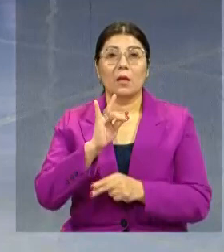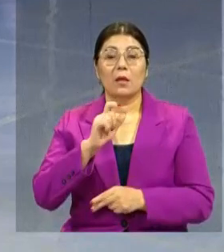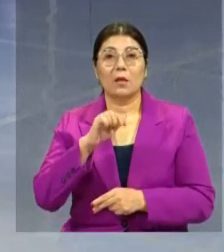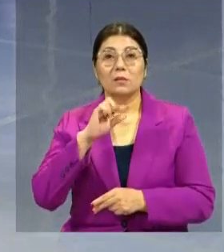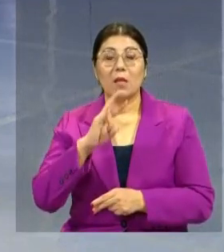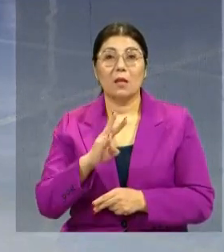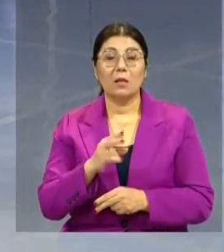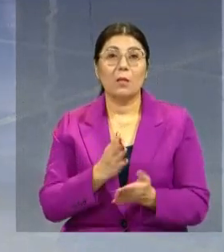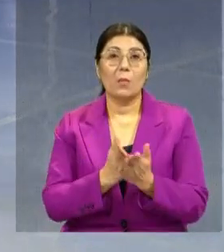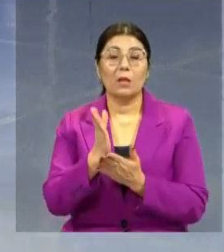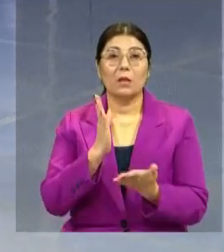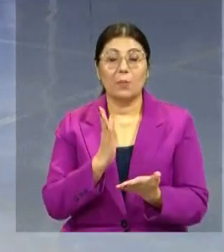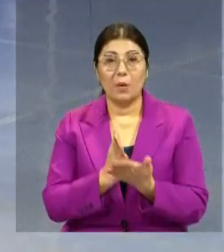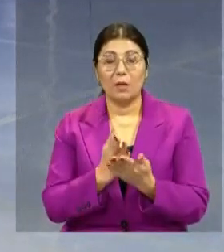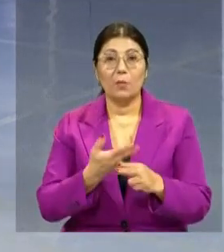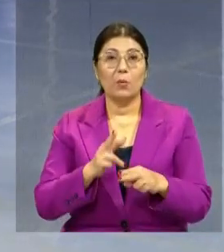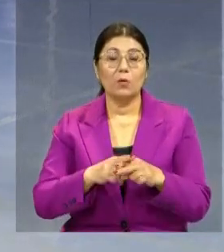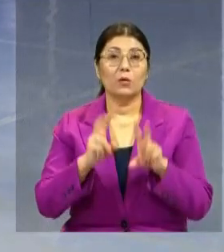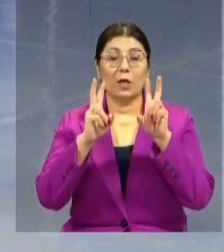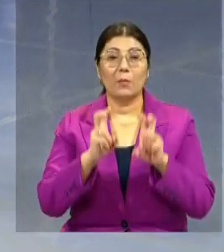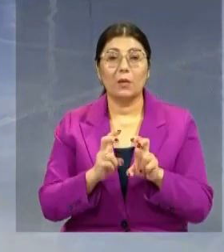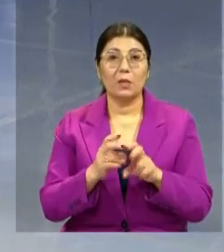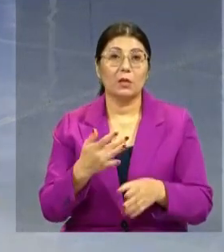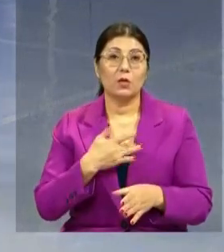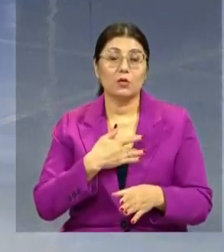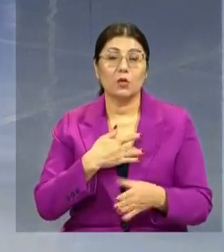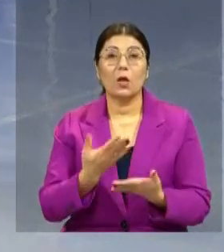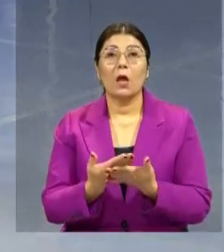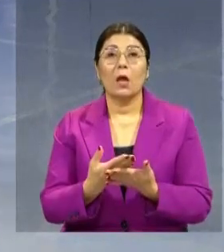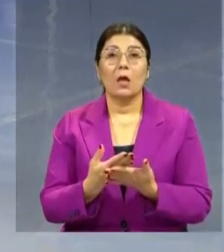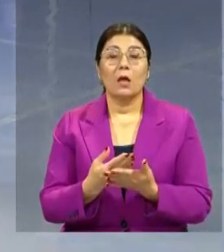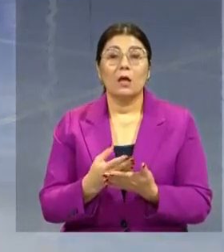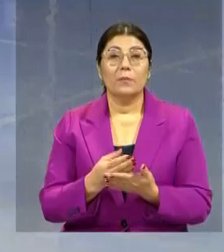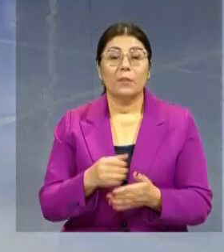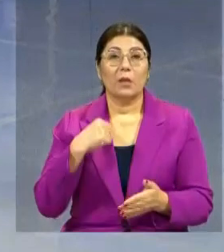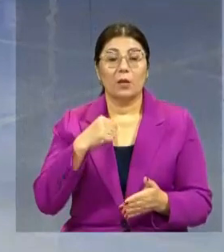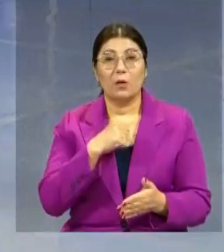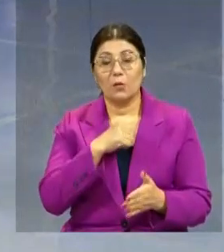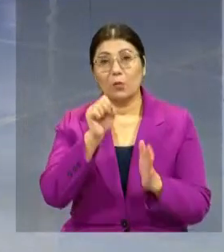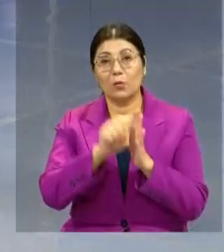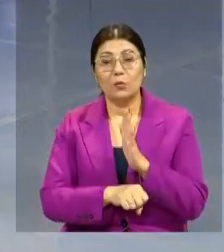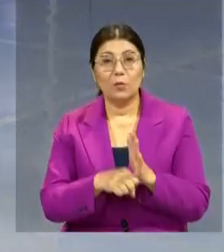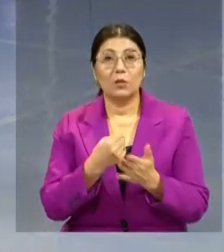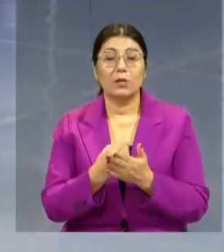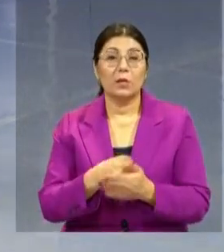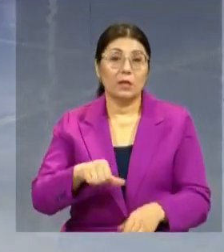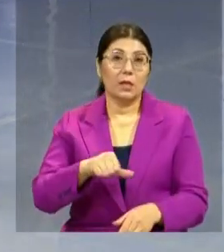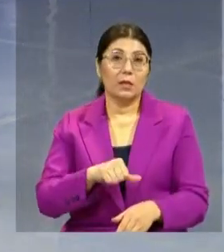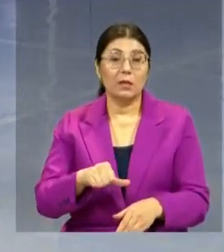бар. Ол жаңағы қоғам дерттері тақырыбында, жүрек дерттері тақырыбында біздің суицид, нашақорлық, зина, тағы